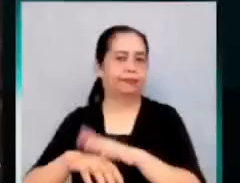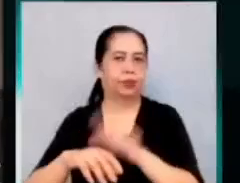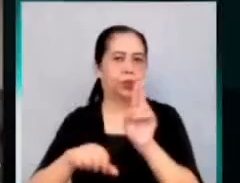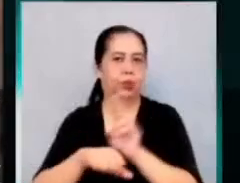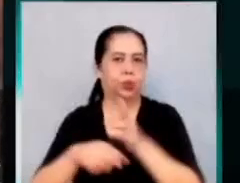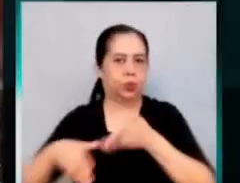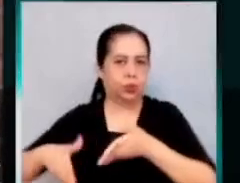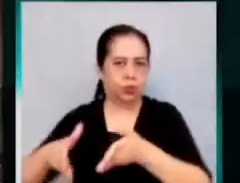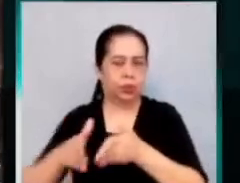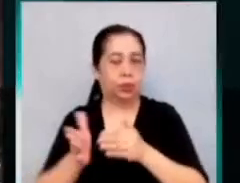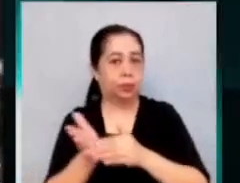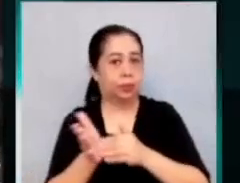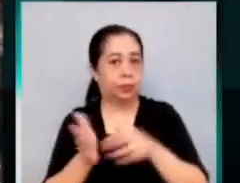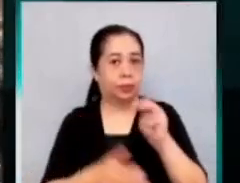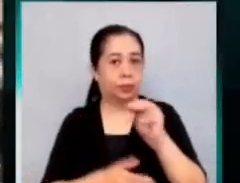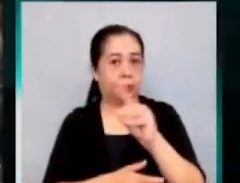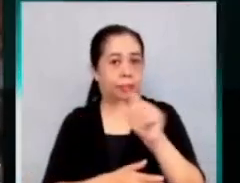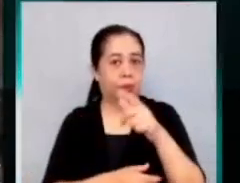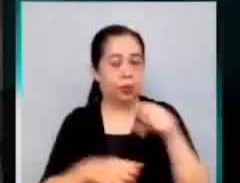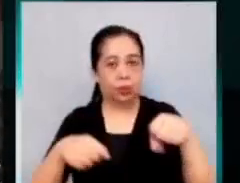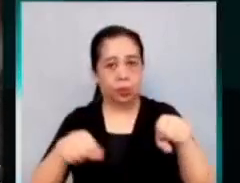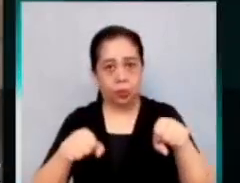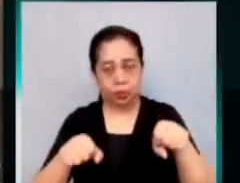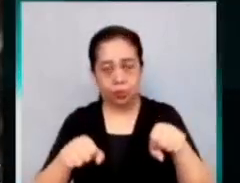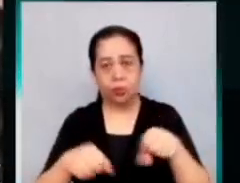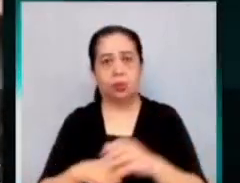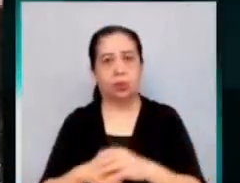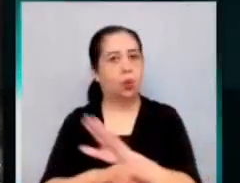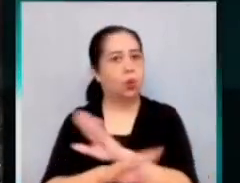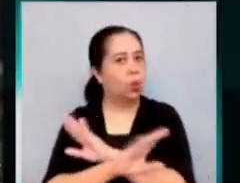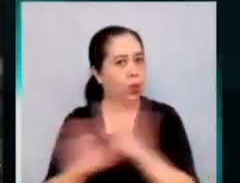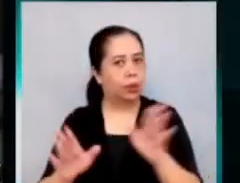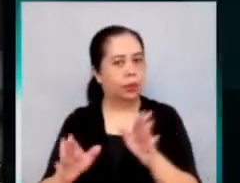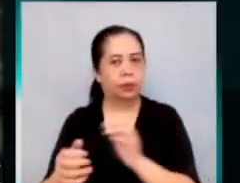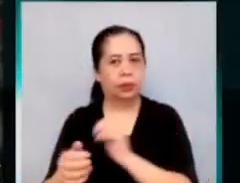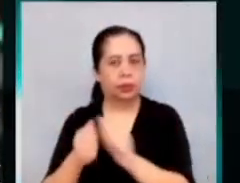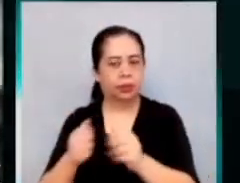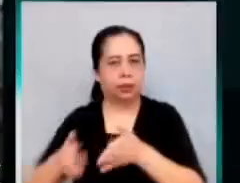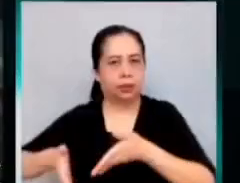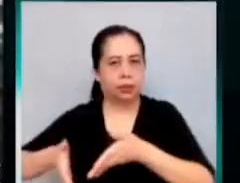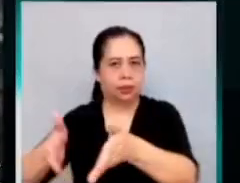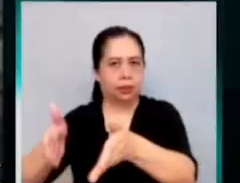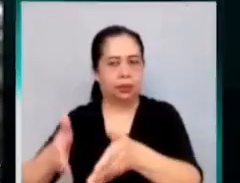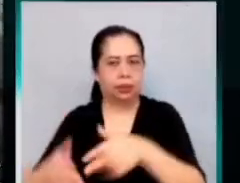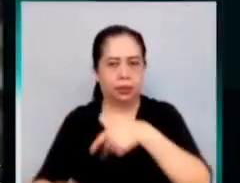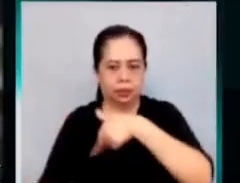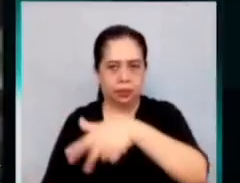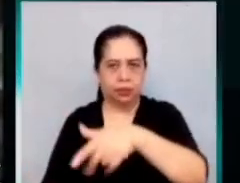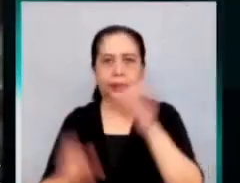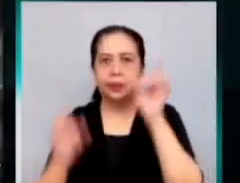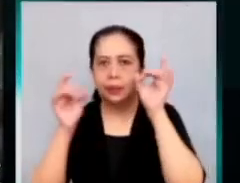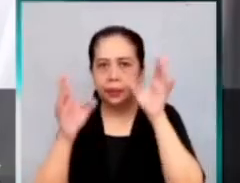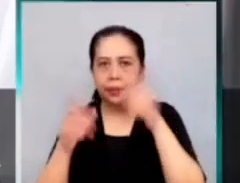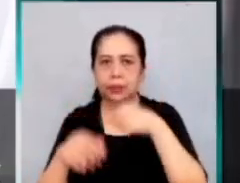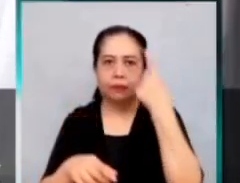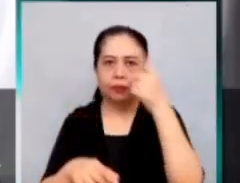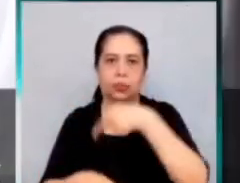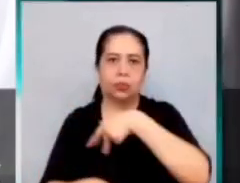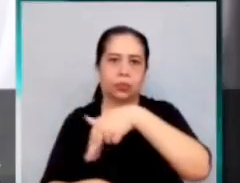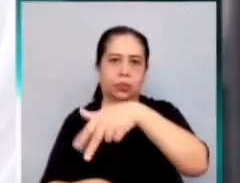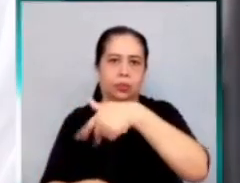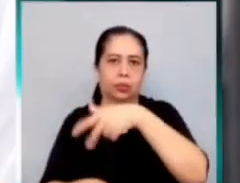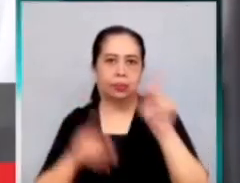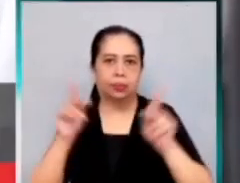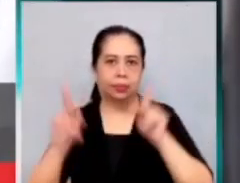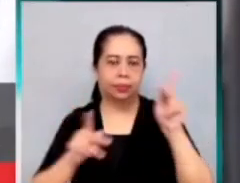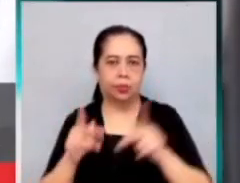ng MMDA sa mga motorcycle rider, huwag dumaan sa mga sidewalk dahil mapanganib ito sa mga pedestrians. Siyempre po bawal po